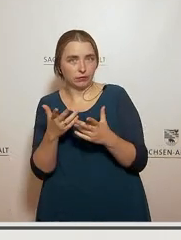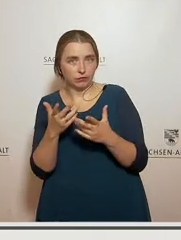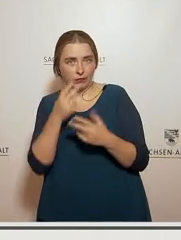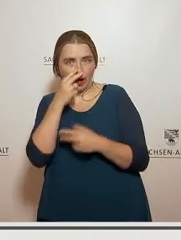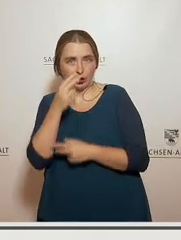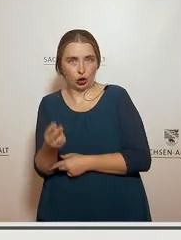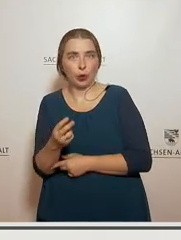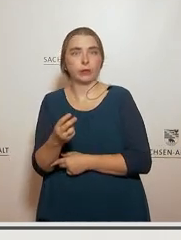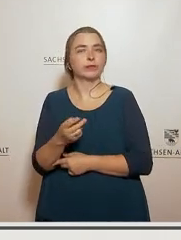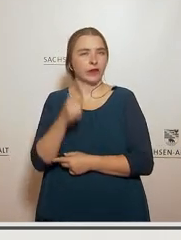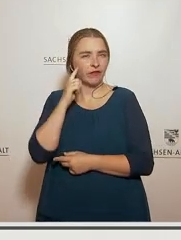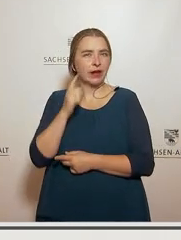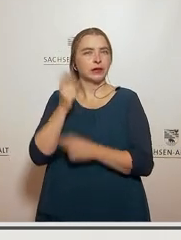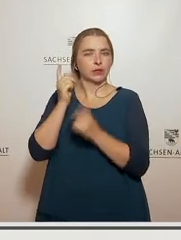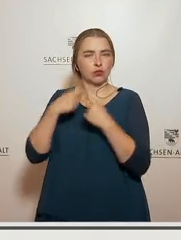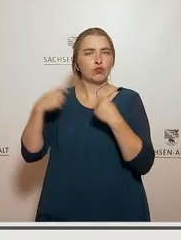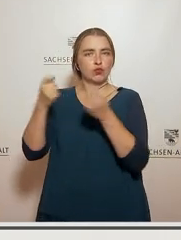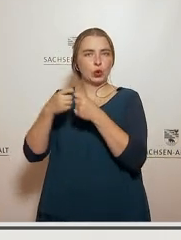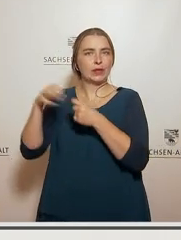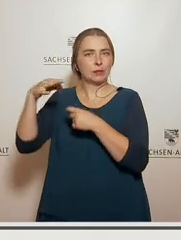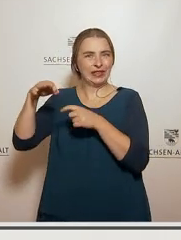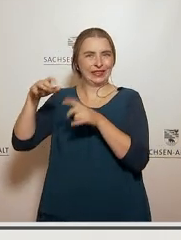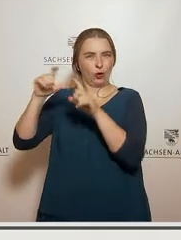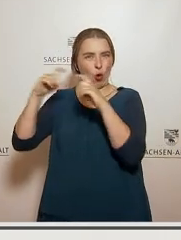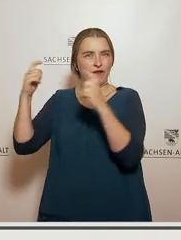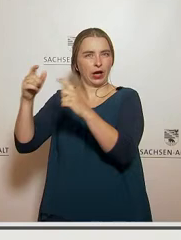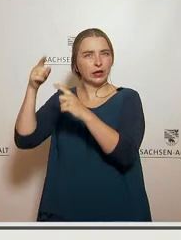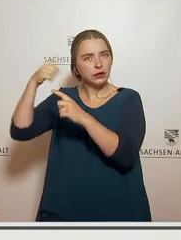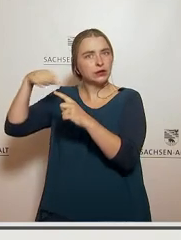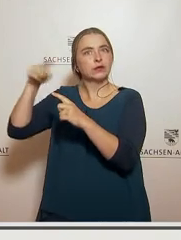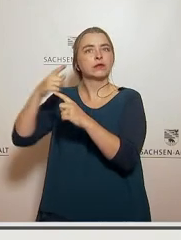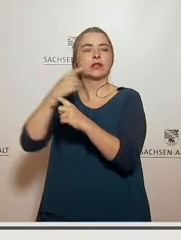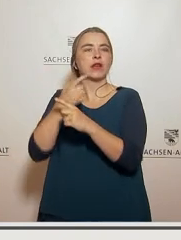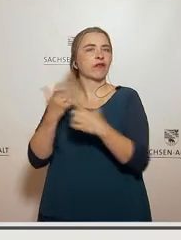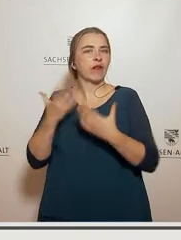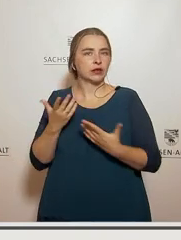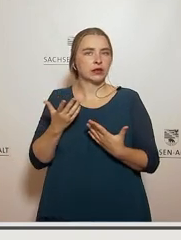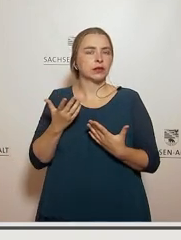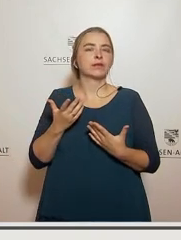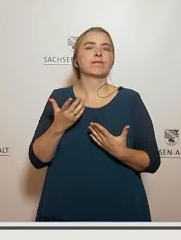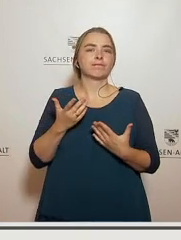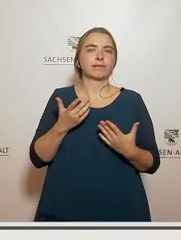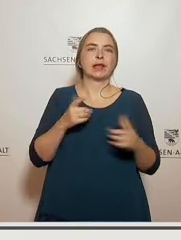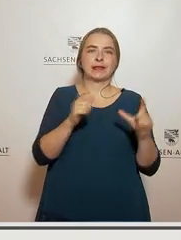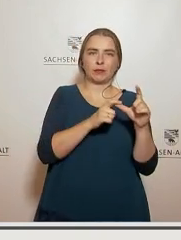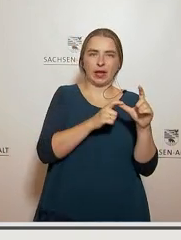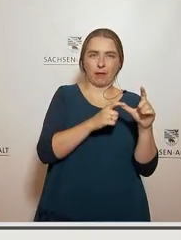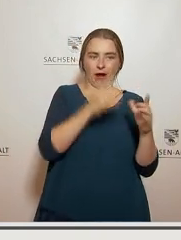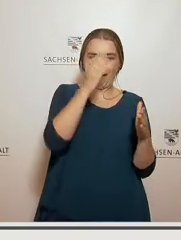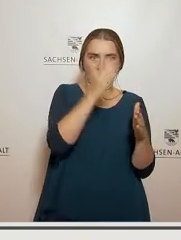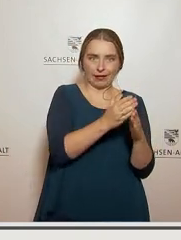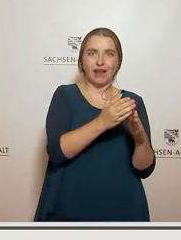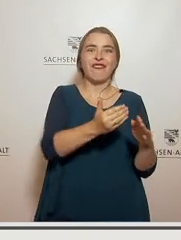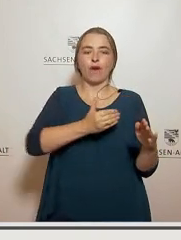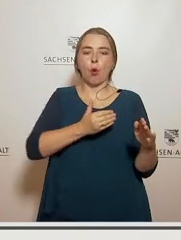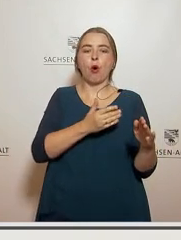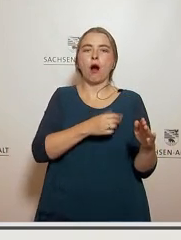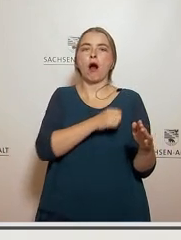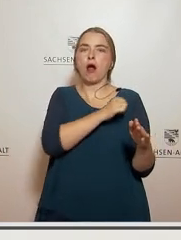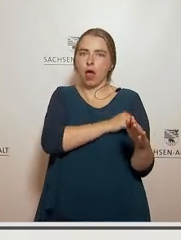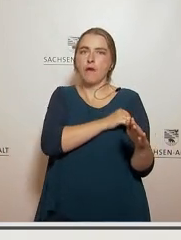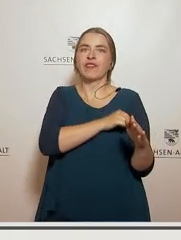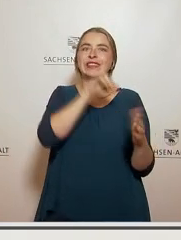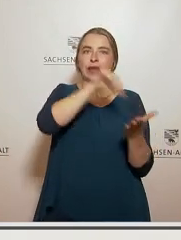mehrmals besprochen, dass die Impfzentren, jedenfalls die großen Zentren, bis zum 30.09. schließen sollen. Und wir